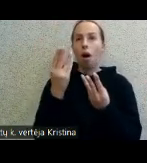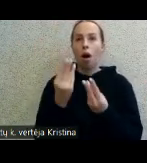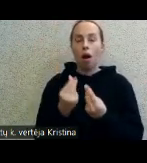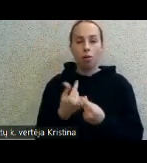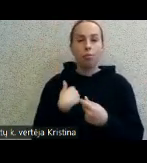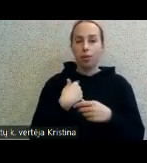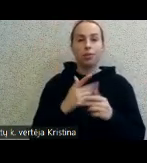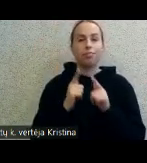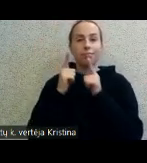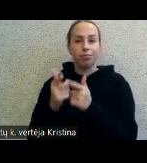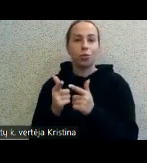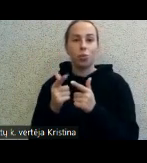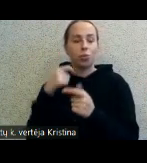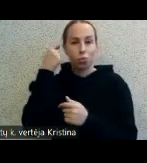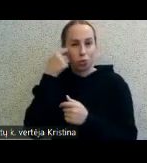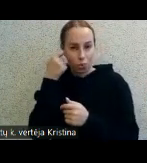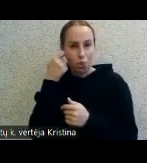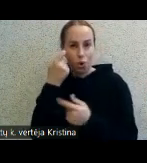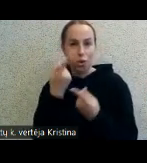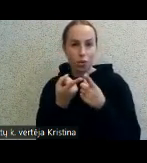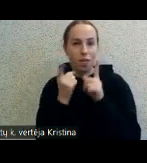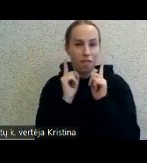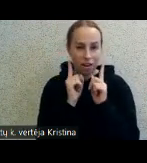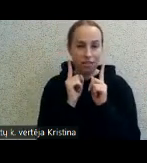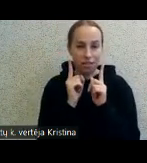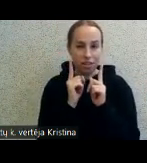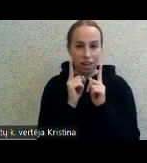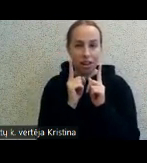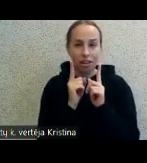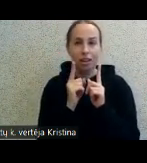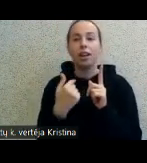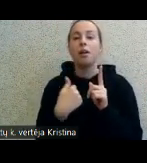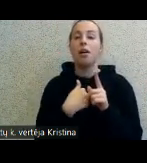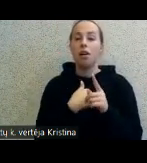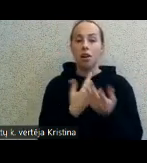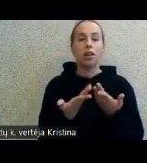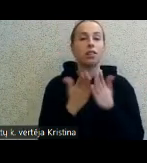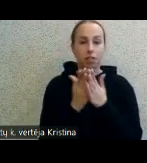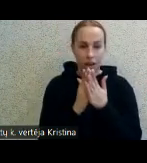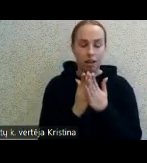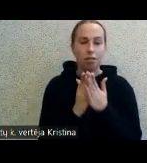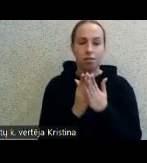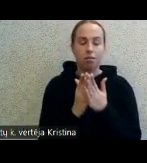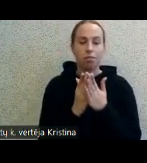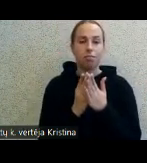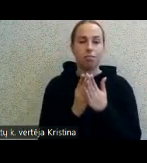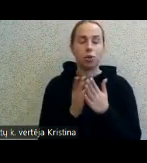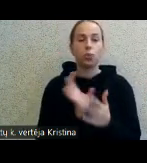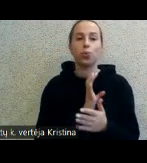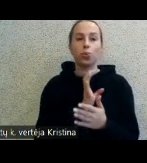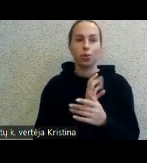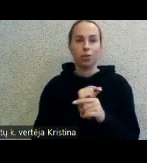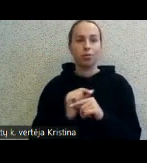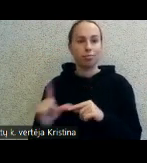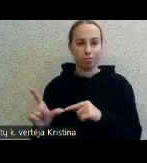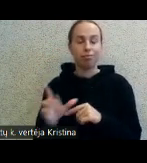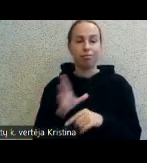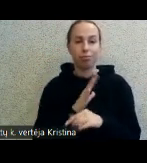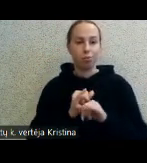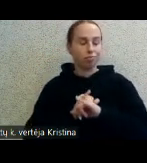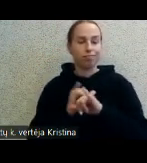studijuoti universitete ir mano skaitimas turtingėjo, platėjo.